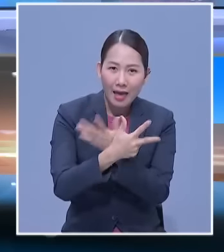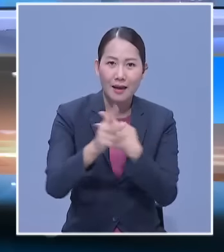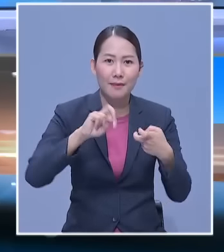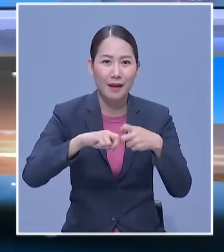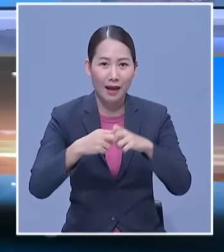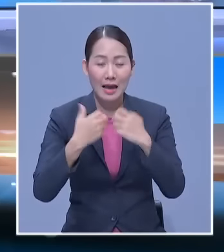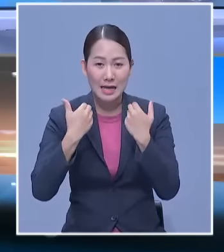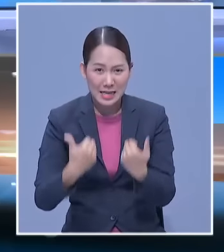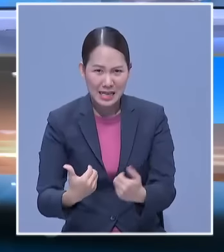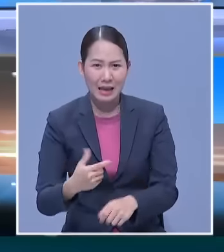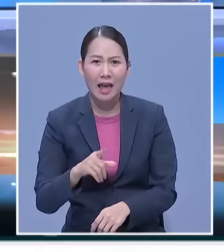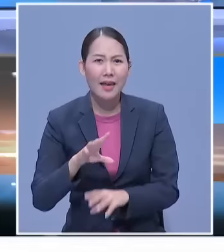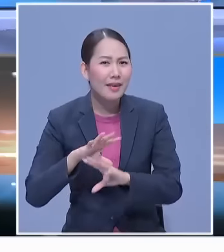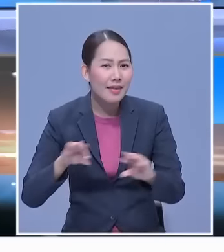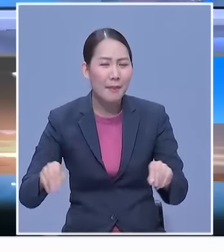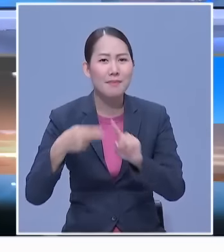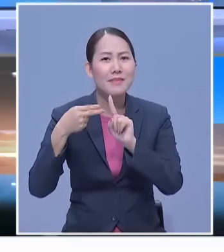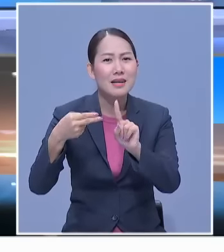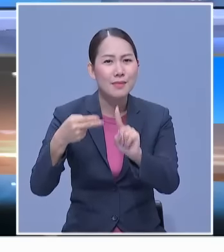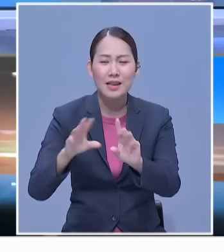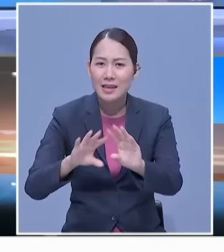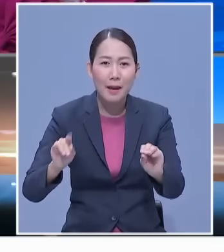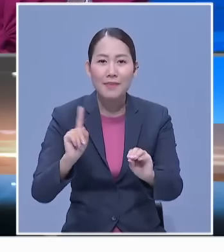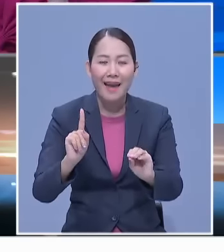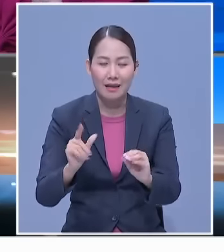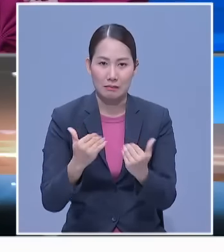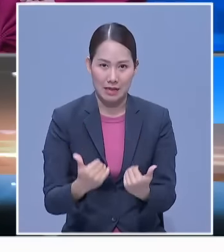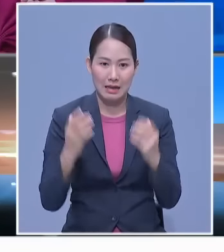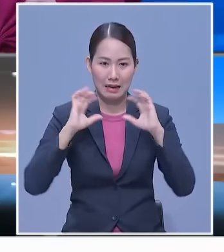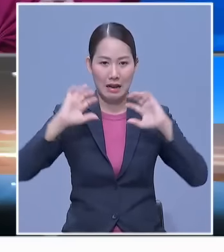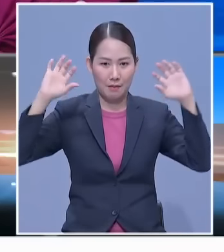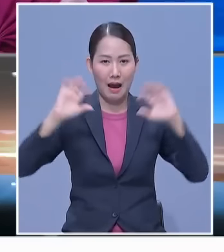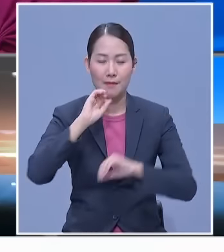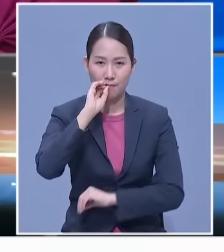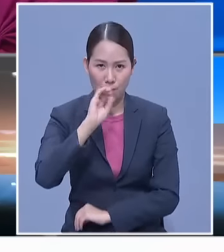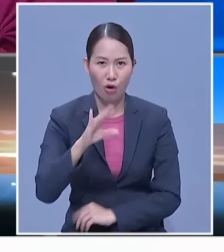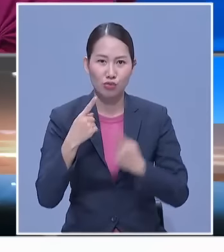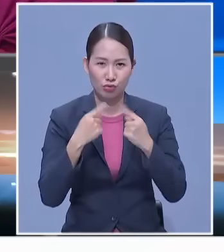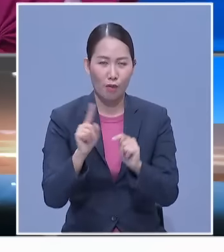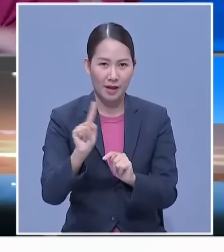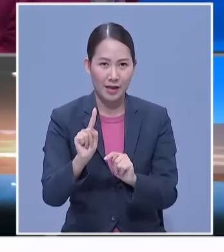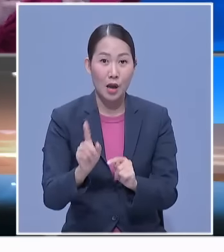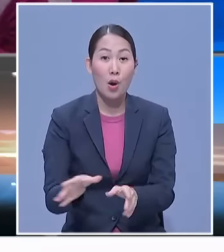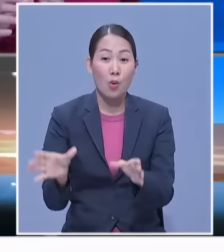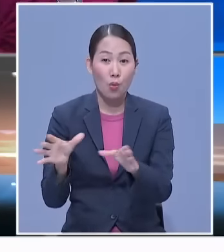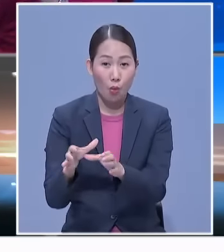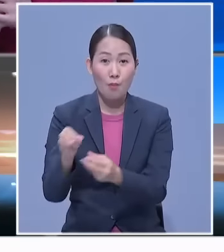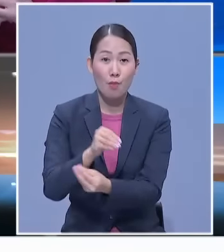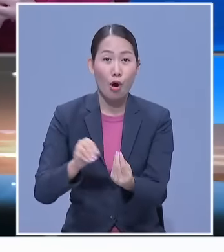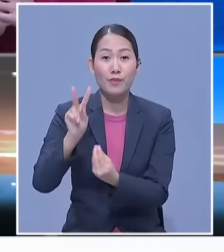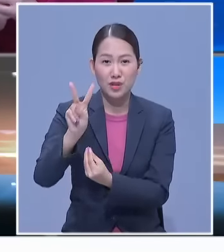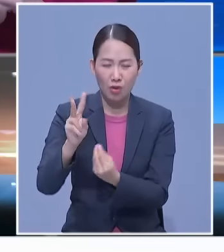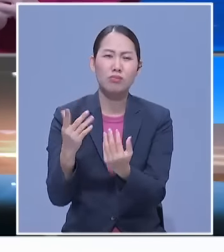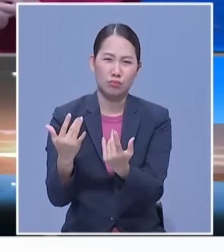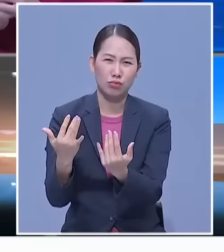เรื่องของเฟส 2รอก่อนนะเพราะเฟสแรกตอนนี้บางส่วนยังตกค้างกันอยู่ค่ะเดี๋ยวจะมีการโอนย้ำว่าเฟส